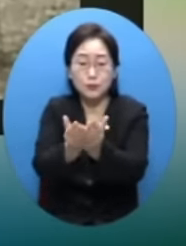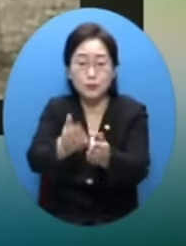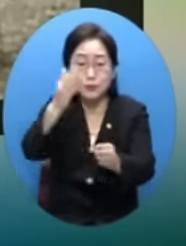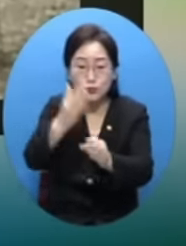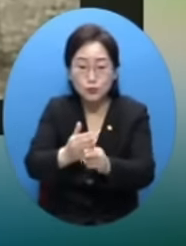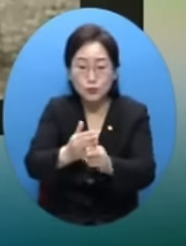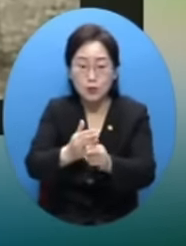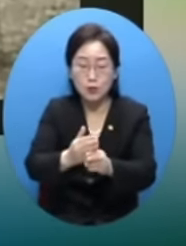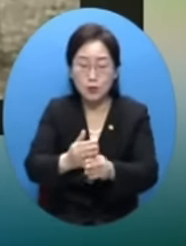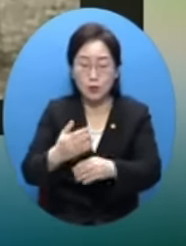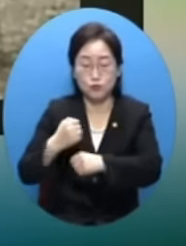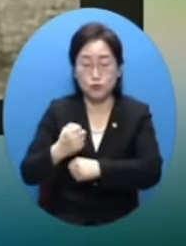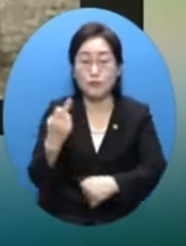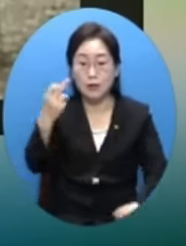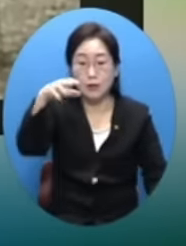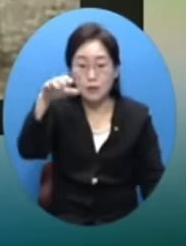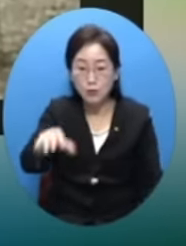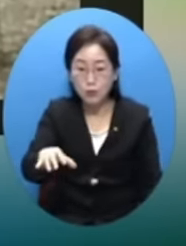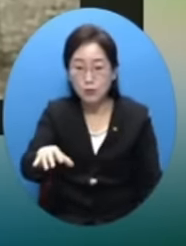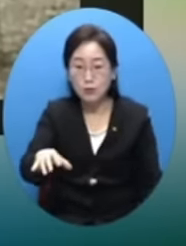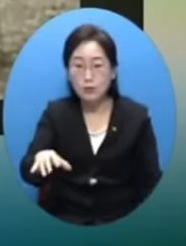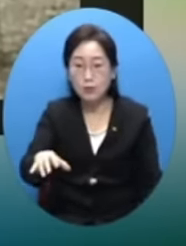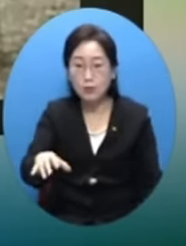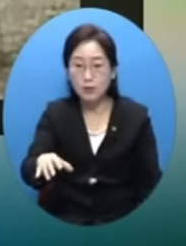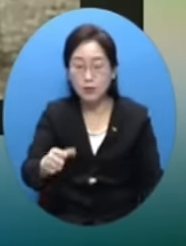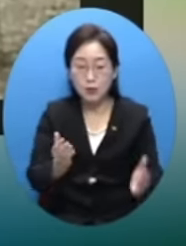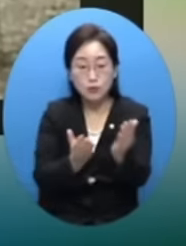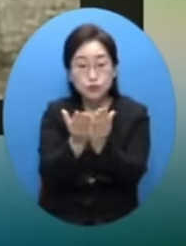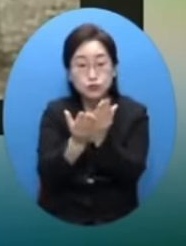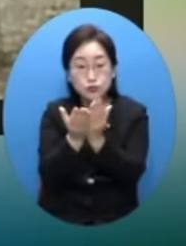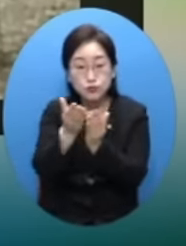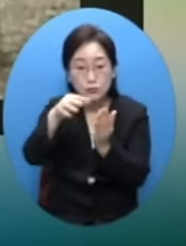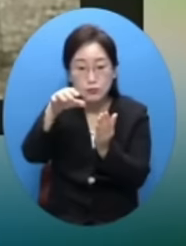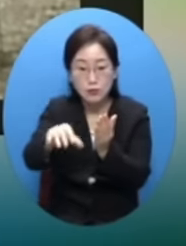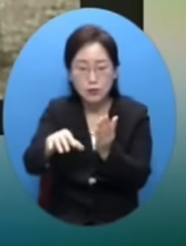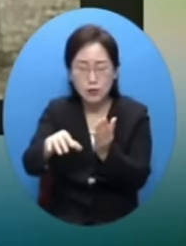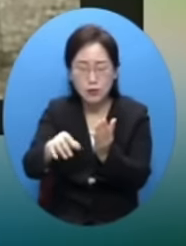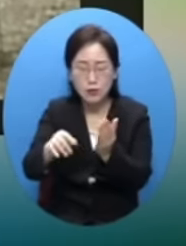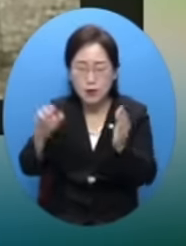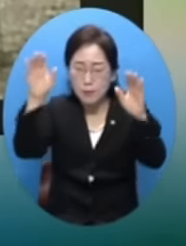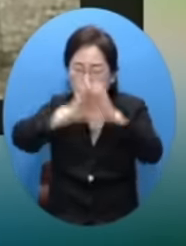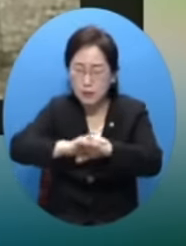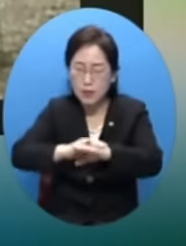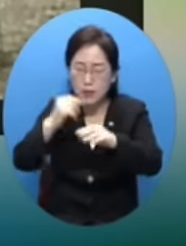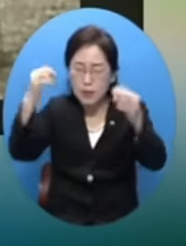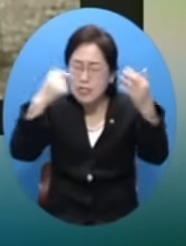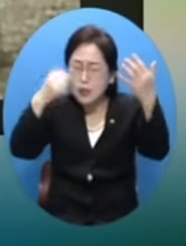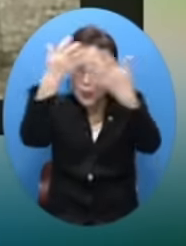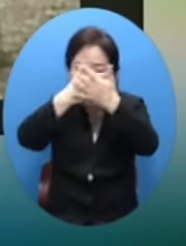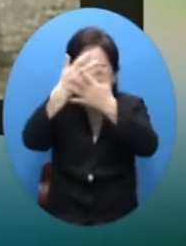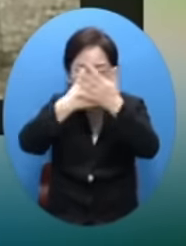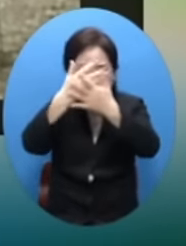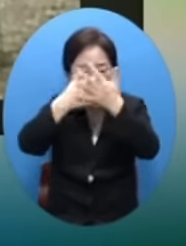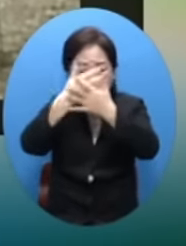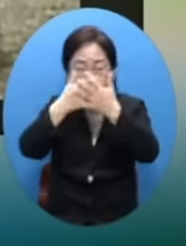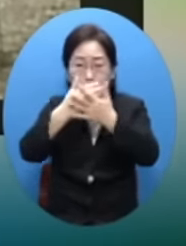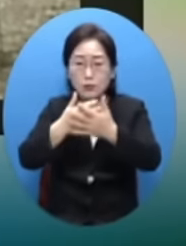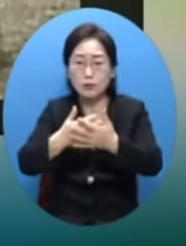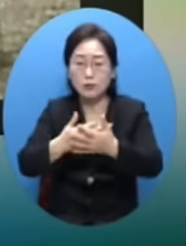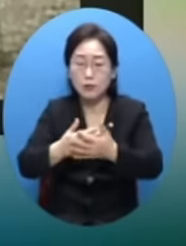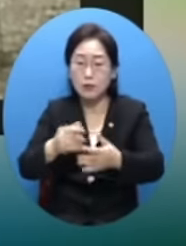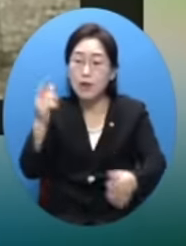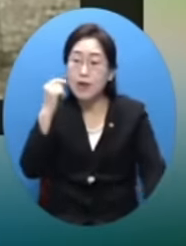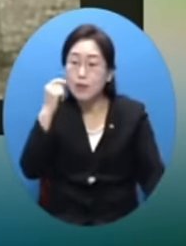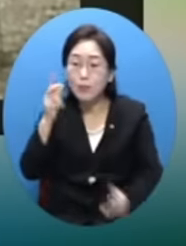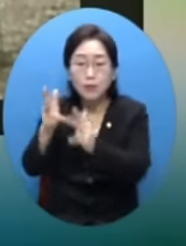전라북도 군산 앞바다에 그날 밤 안개가 깊이 끼고 한 밤중 한 두쯤 되는데 같은 일본